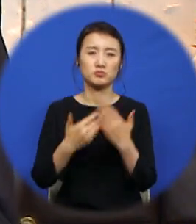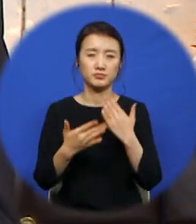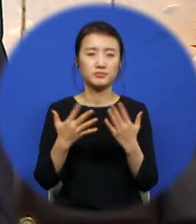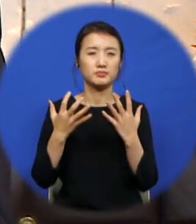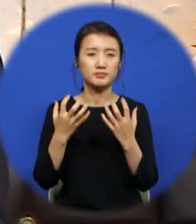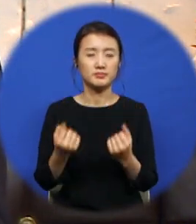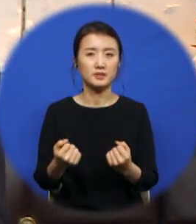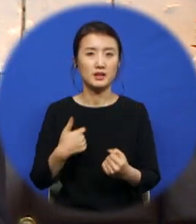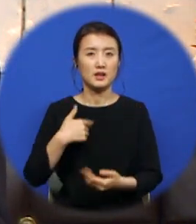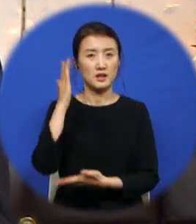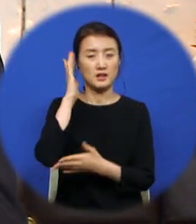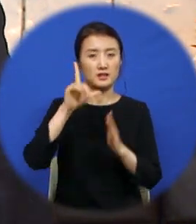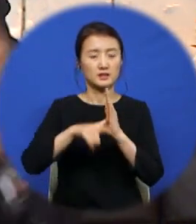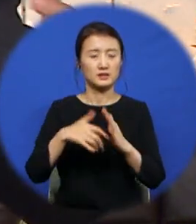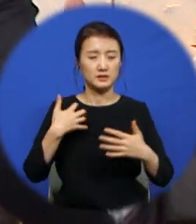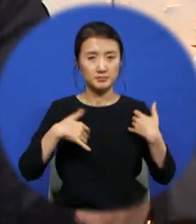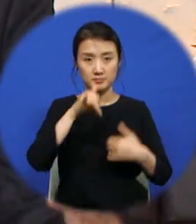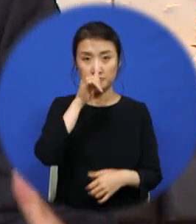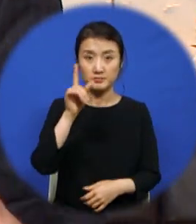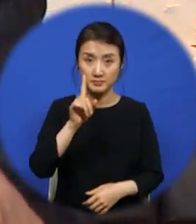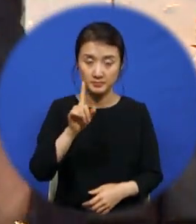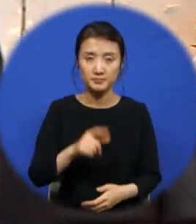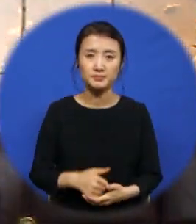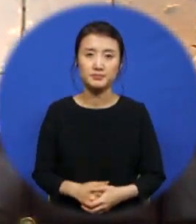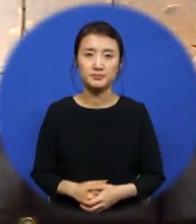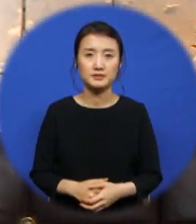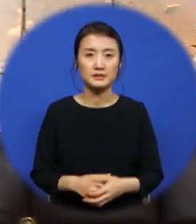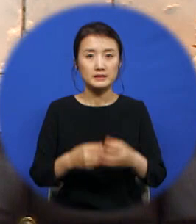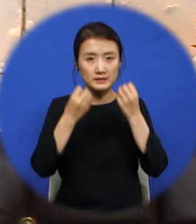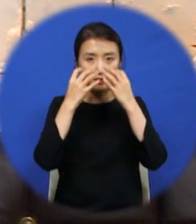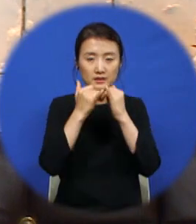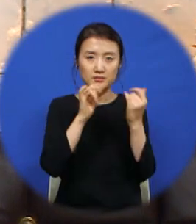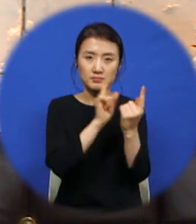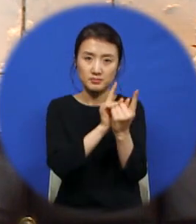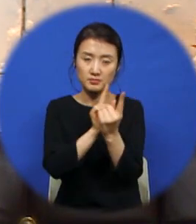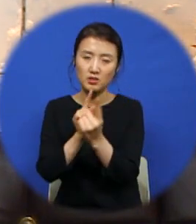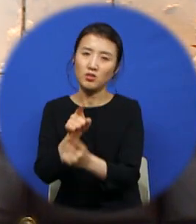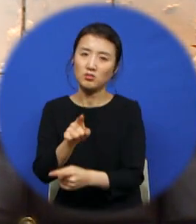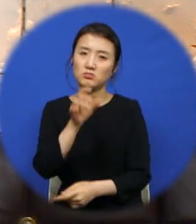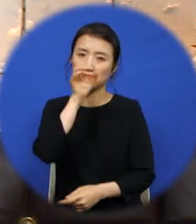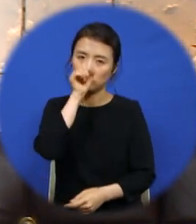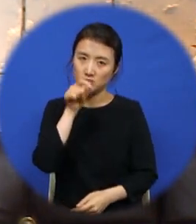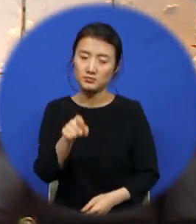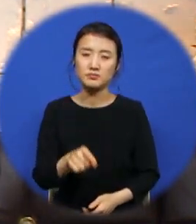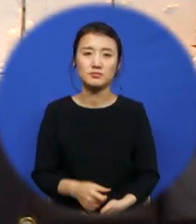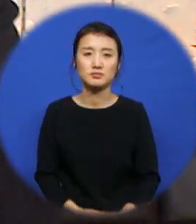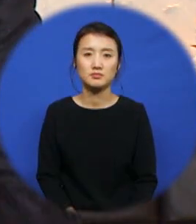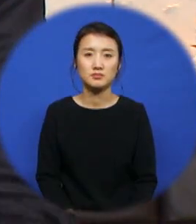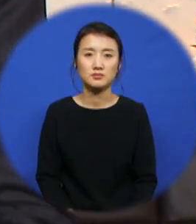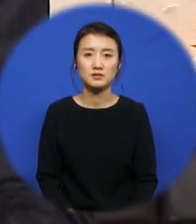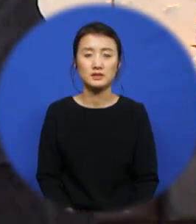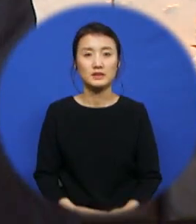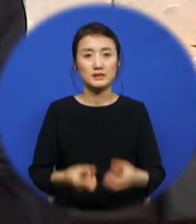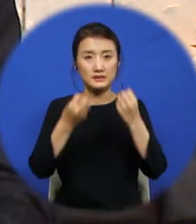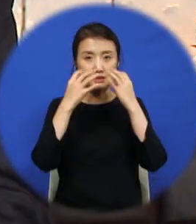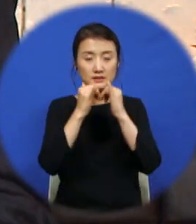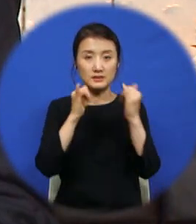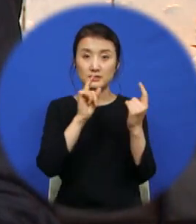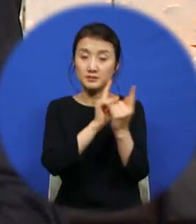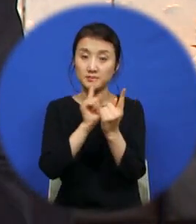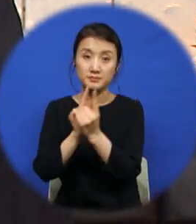강의를 가면 참 재미난 것이 항상 새로운 사람을 만날 수 있으니까 그럼 사면 사람을 만나면 항상